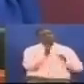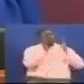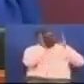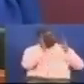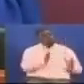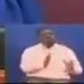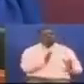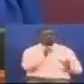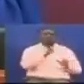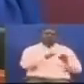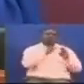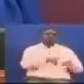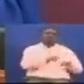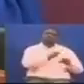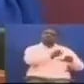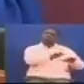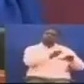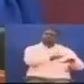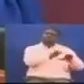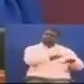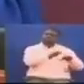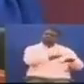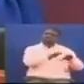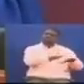Waheshimiwa, tusikilizane waheshimiwa.